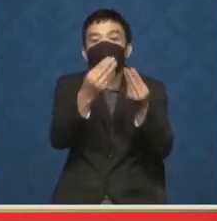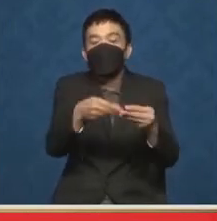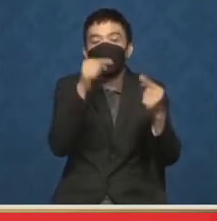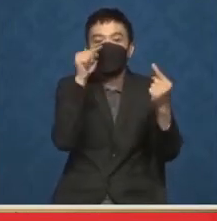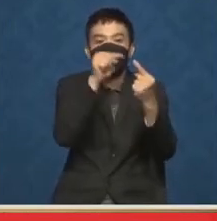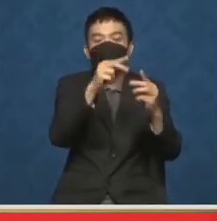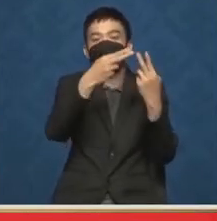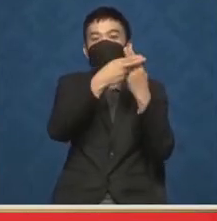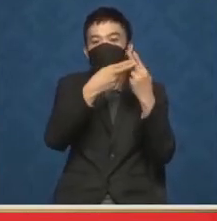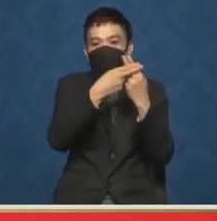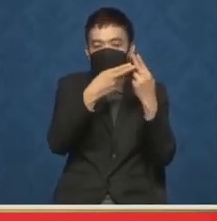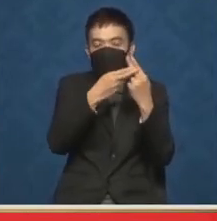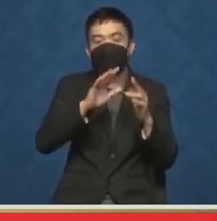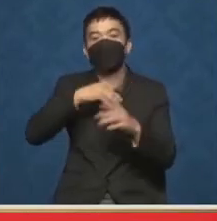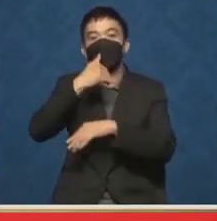นมีดมา